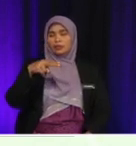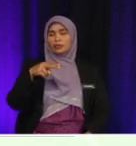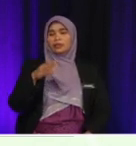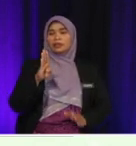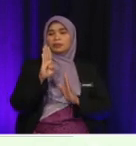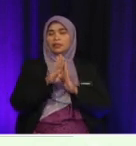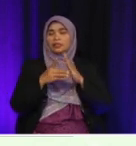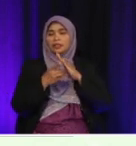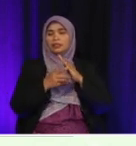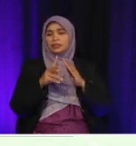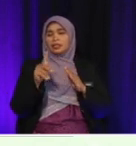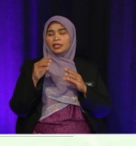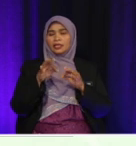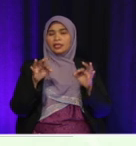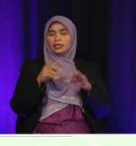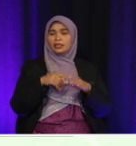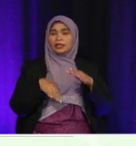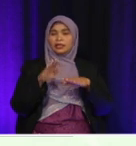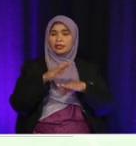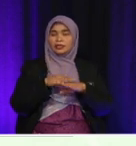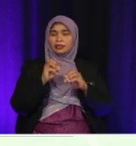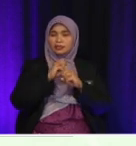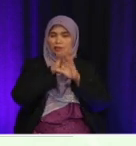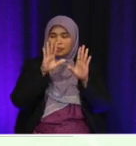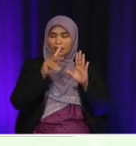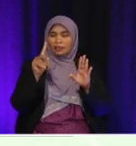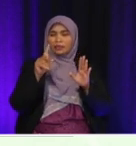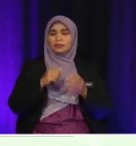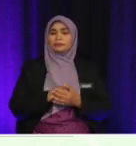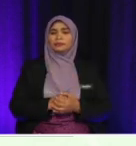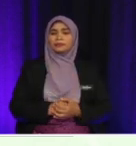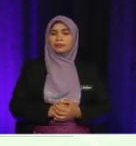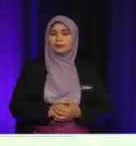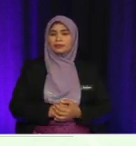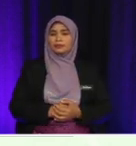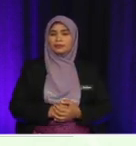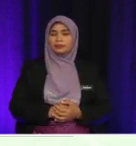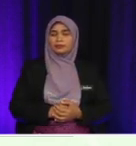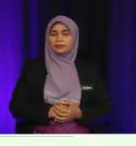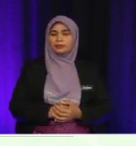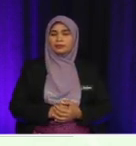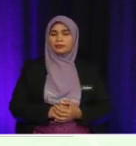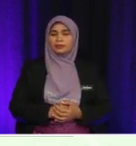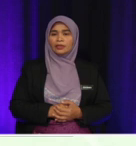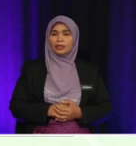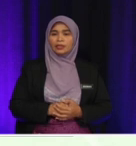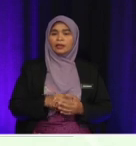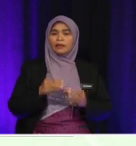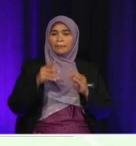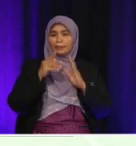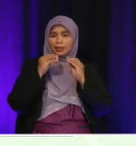Terangkan selalunya untuk pengajaran kata tugasnya ialah Terangkan ya Terangkan